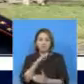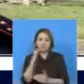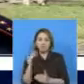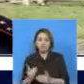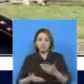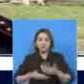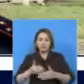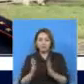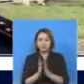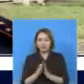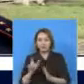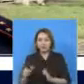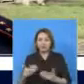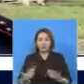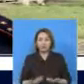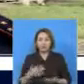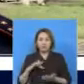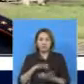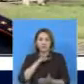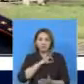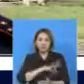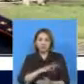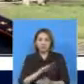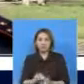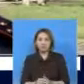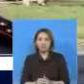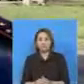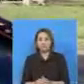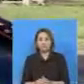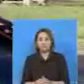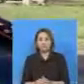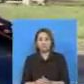переход. Просим жителей города Актобе пользоваться данным пешеходным переходом.